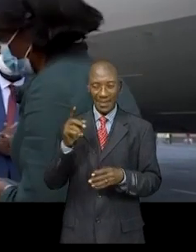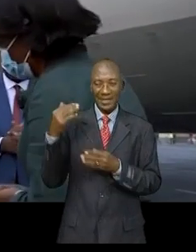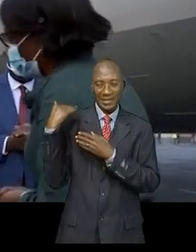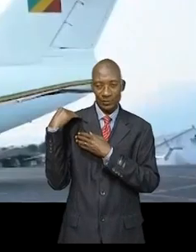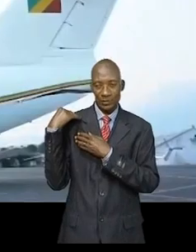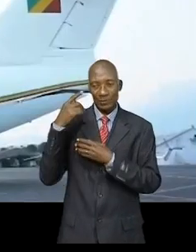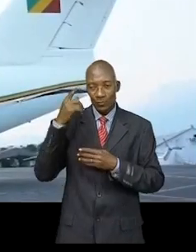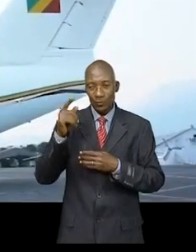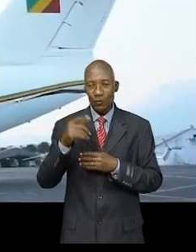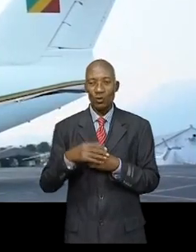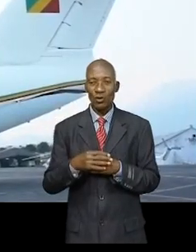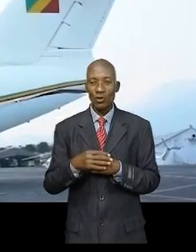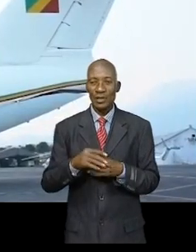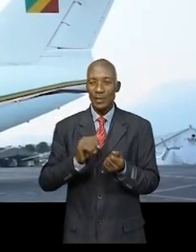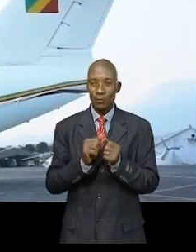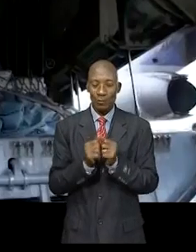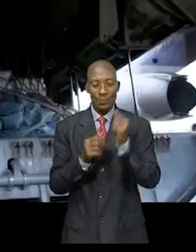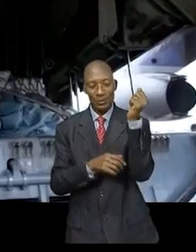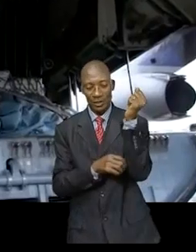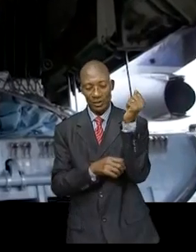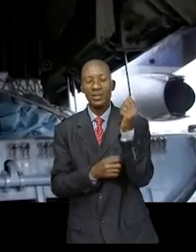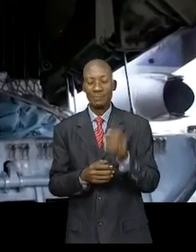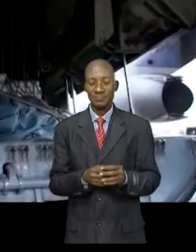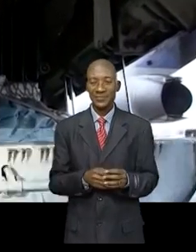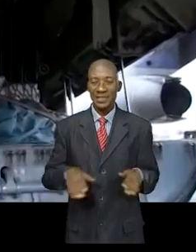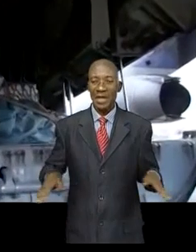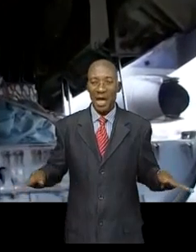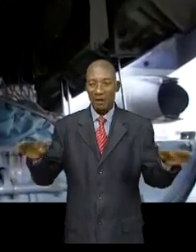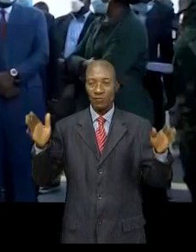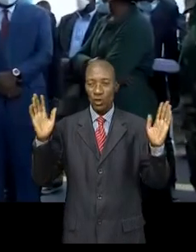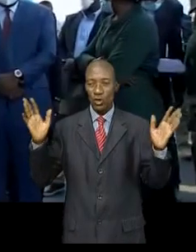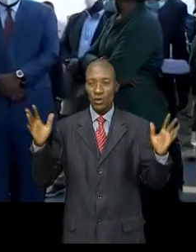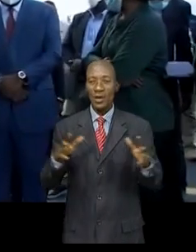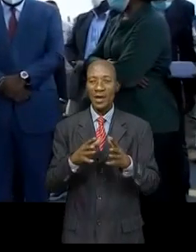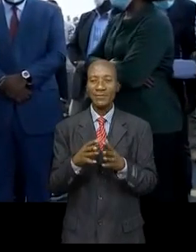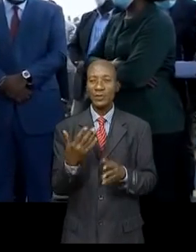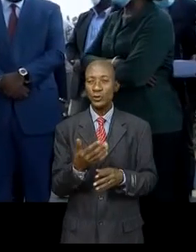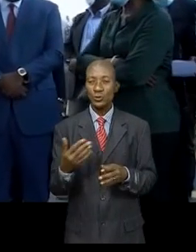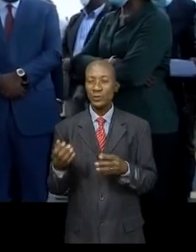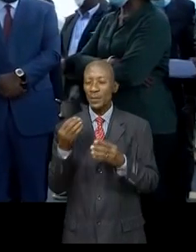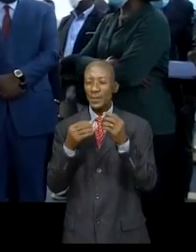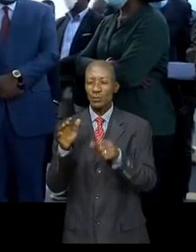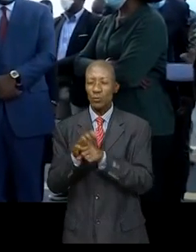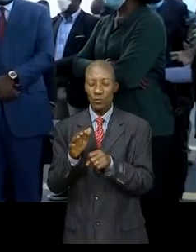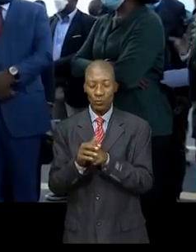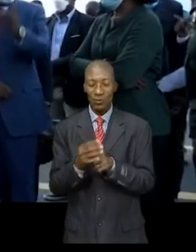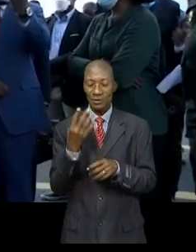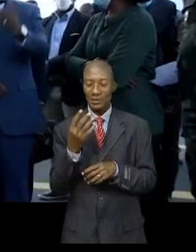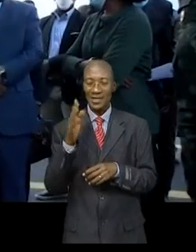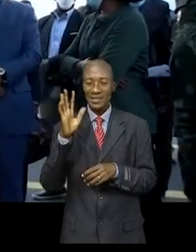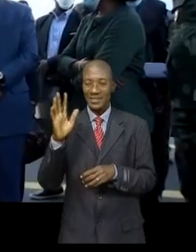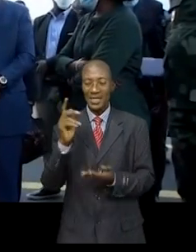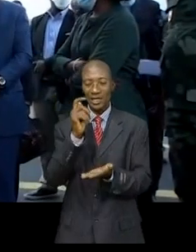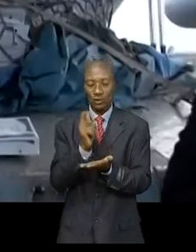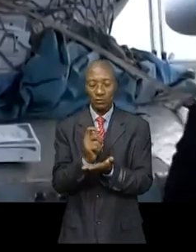Mboukou. À bord de cette Ilushine Cargo en deuxième rotation à Goma, près de 45 tonnes de vivres, dont de la République